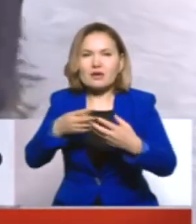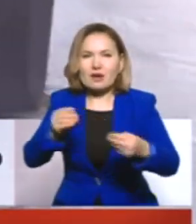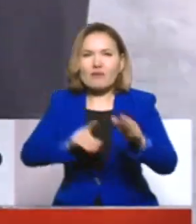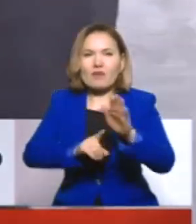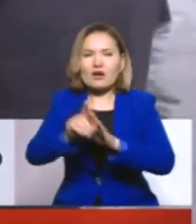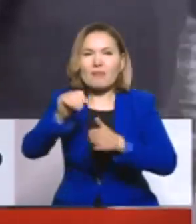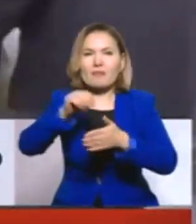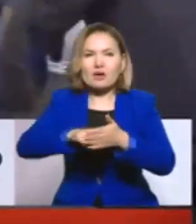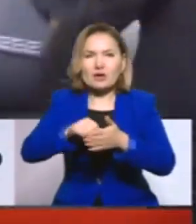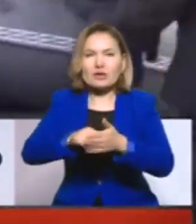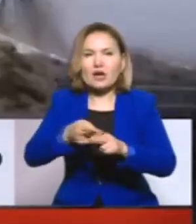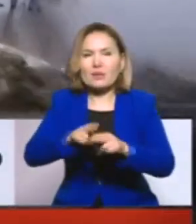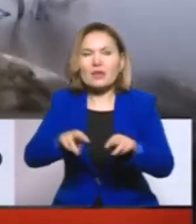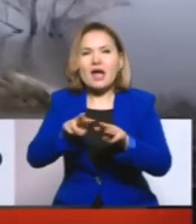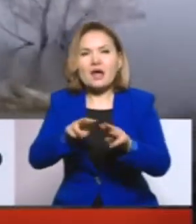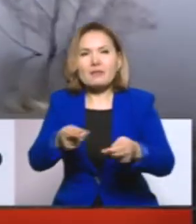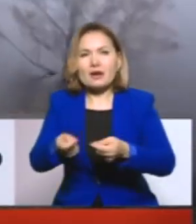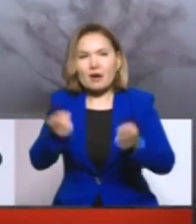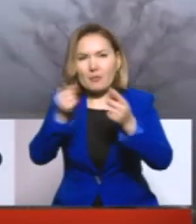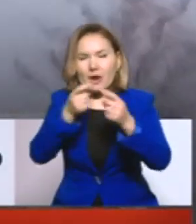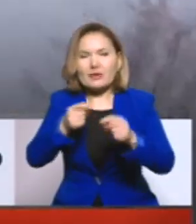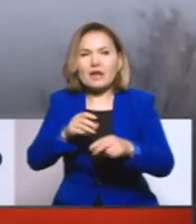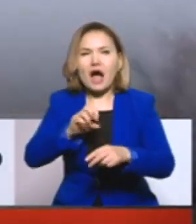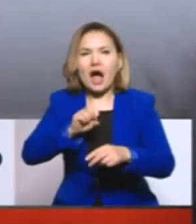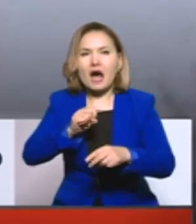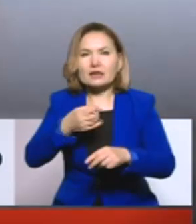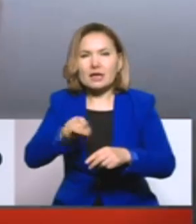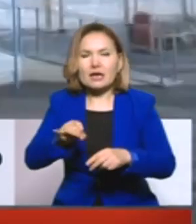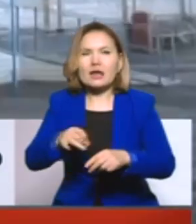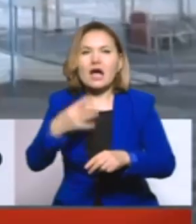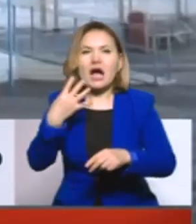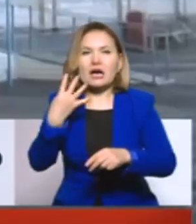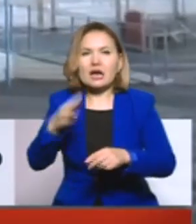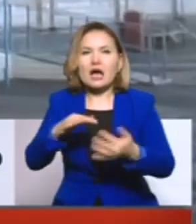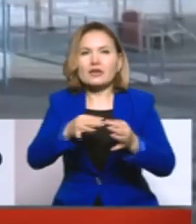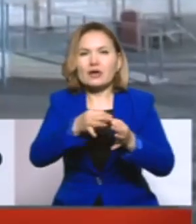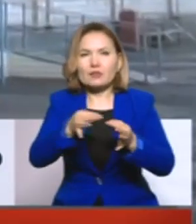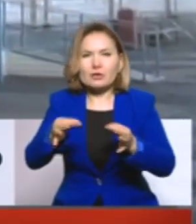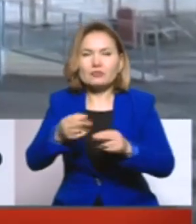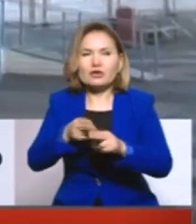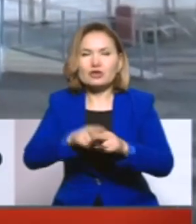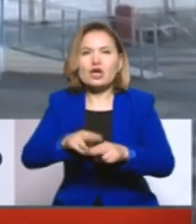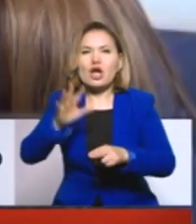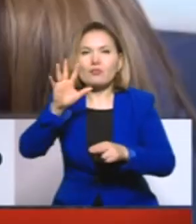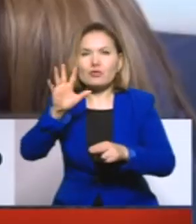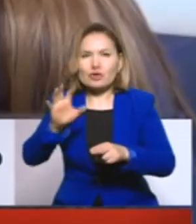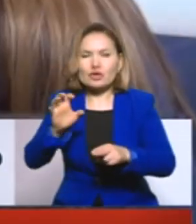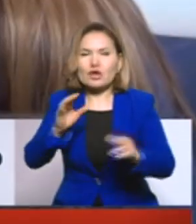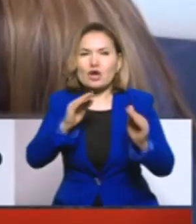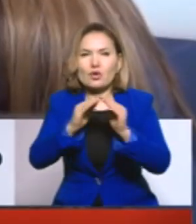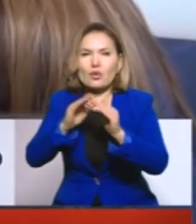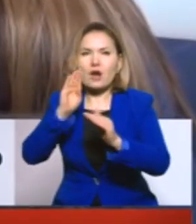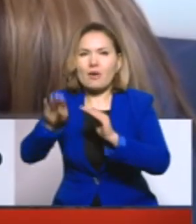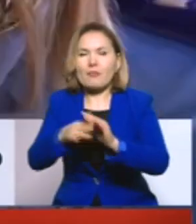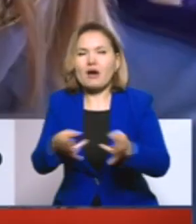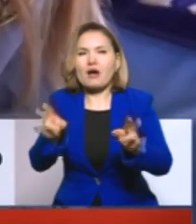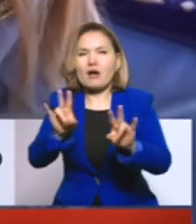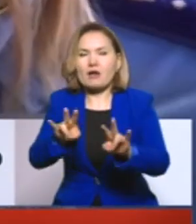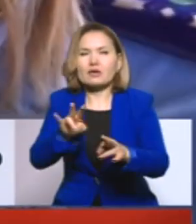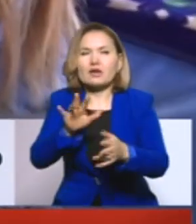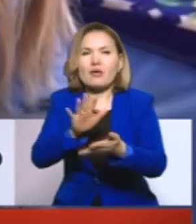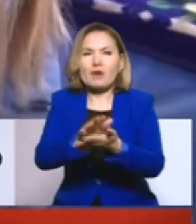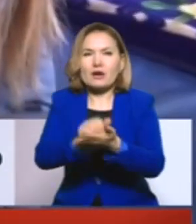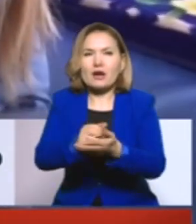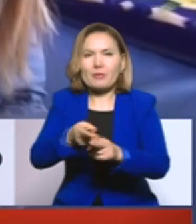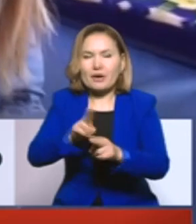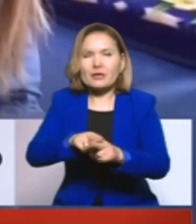төтенше жағдайлар министрлігінің мәліметінше Алтайдағы 40 ауылда 500-дей үй топан судың ортасында қалған.